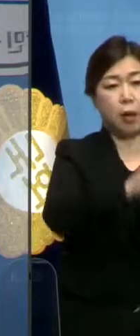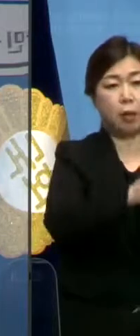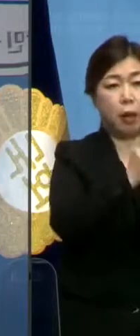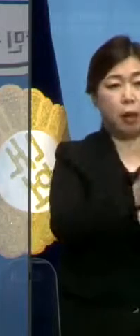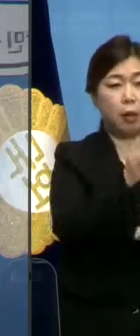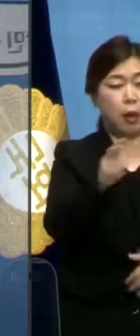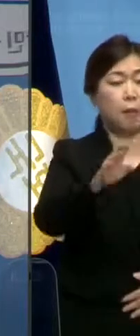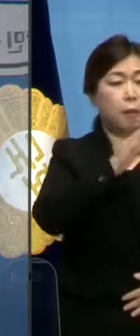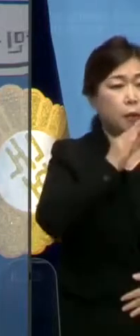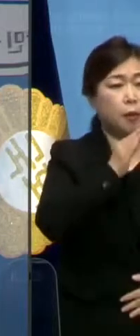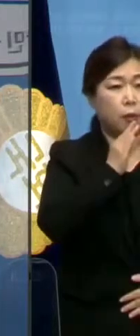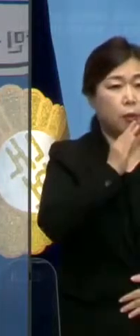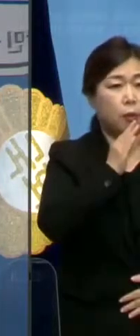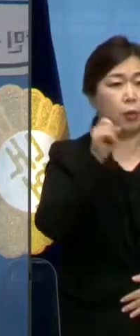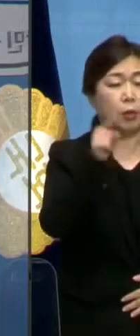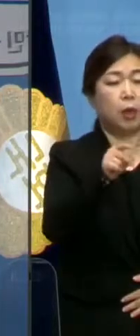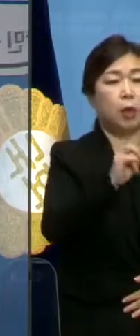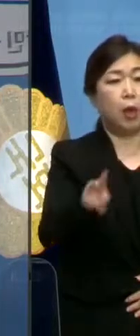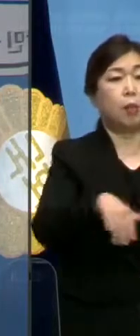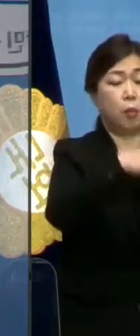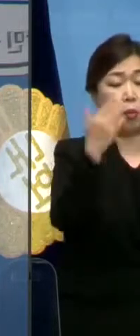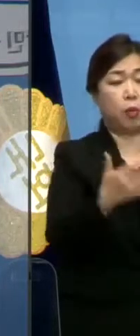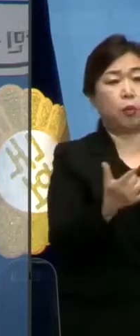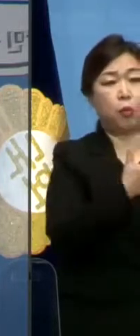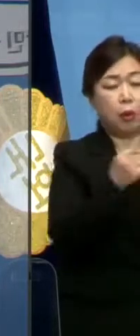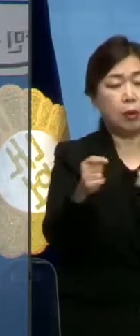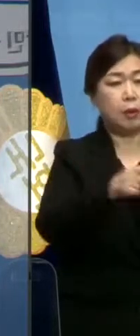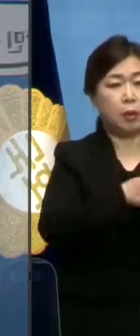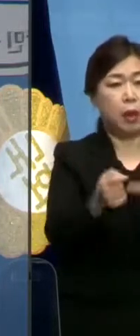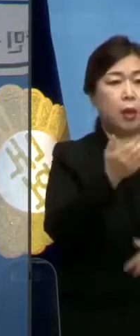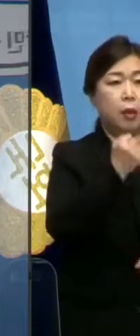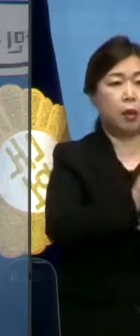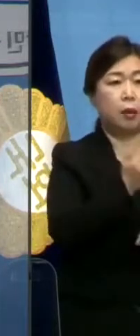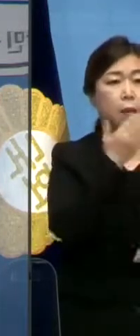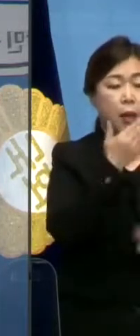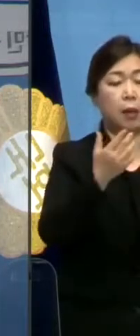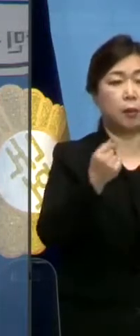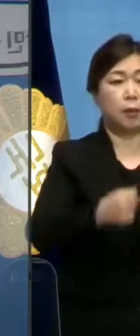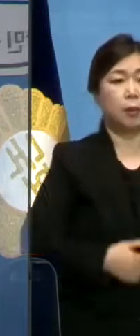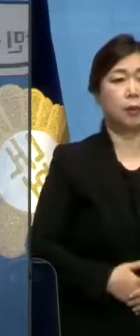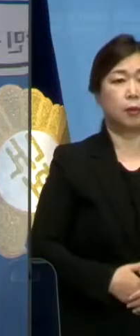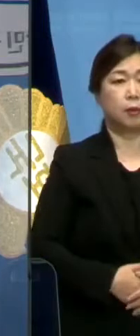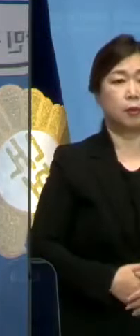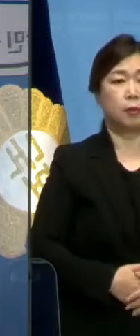해야 마땅하고 그래야 모두가 납득할 수 있을 것입니다.